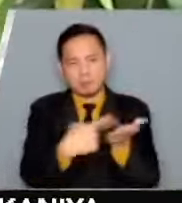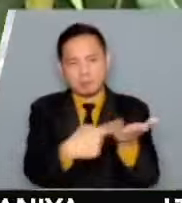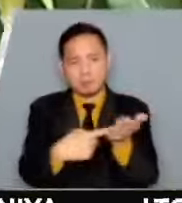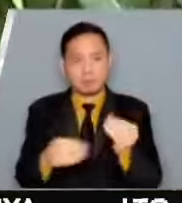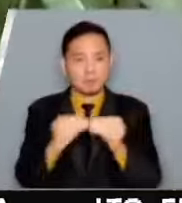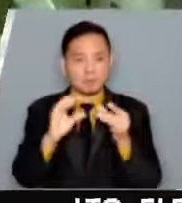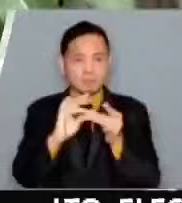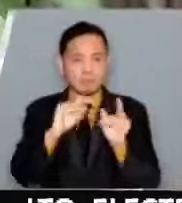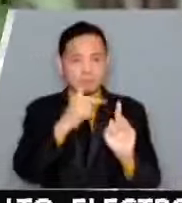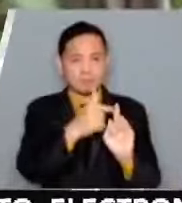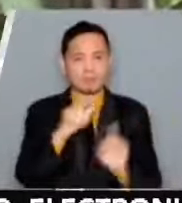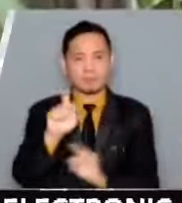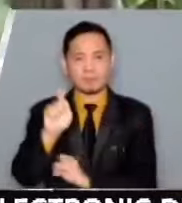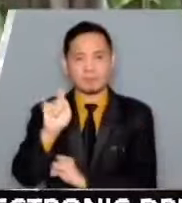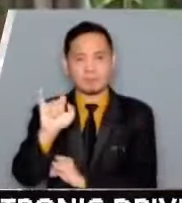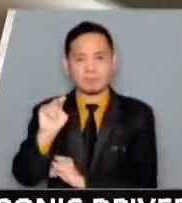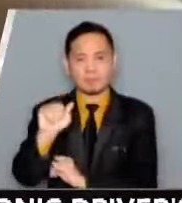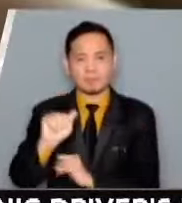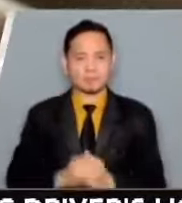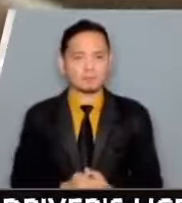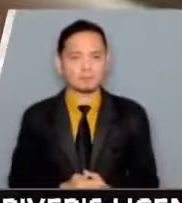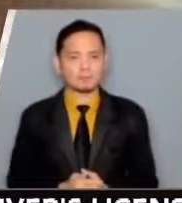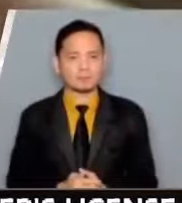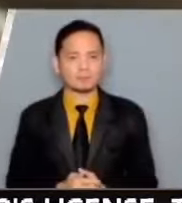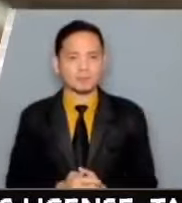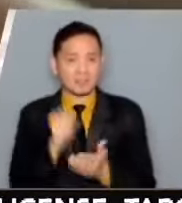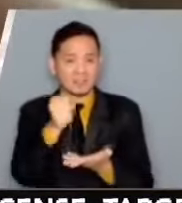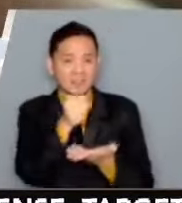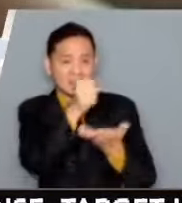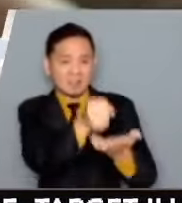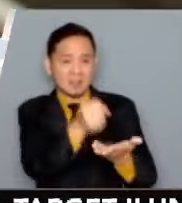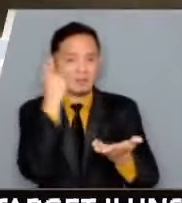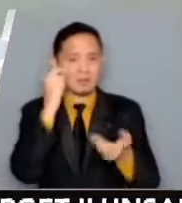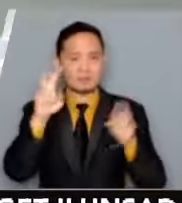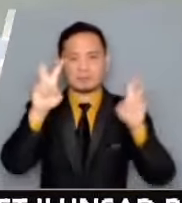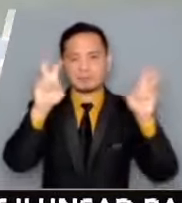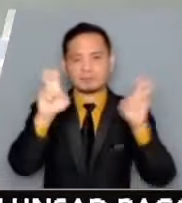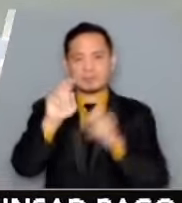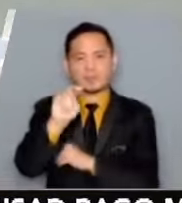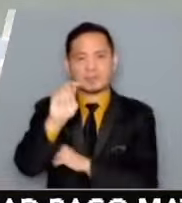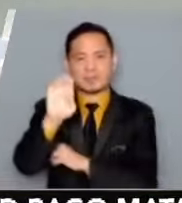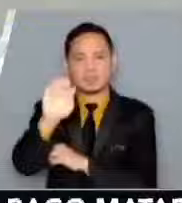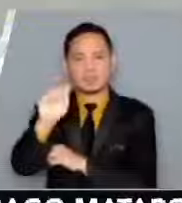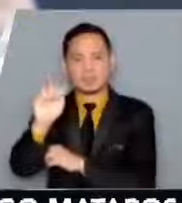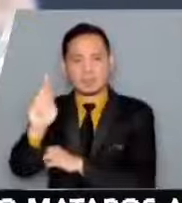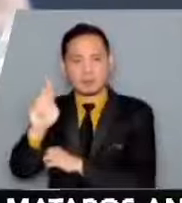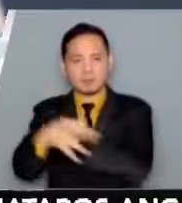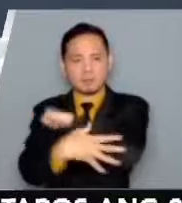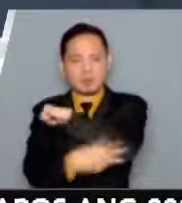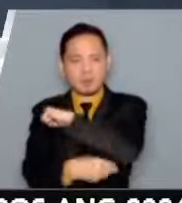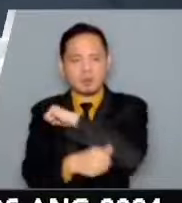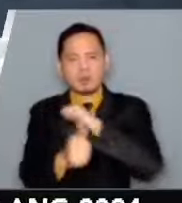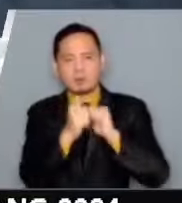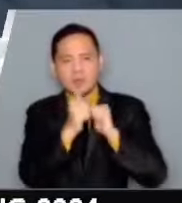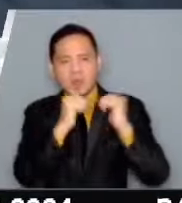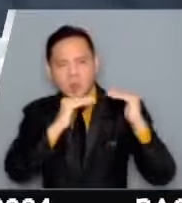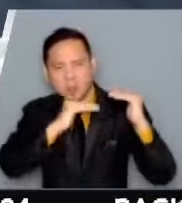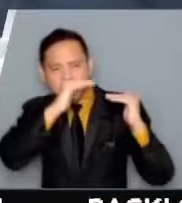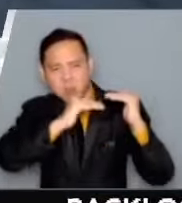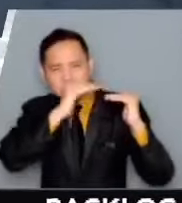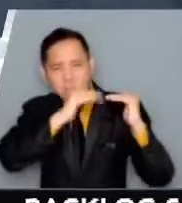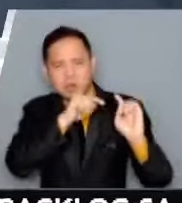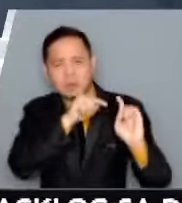Perez ayuda para sa tinatawag the near po ang target ipamahagi sa pamamagitan ng akap o ayuda para sa kapos